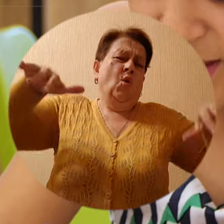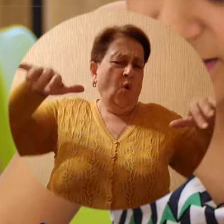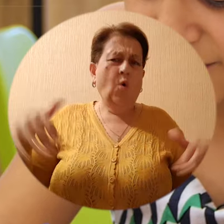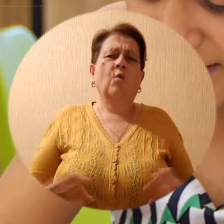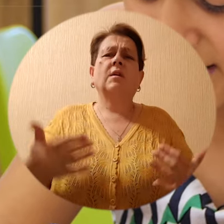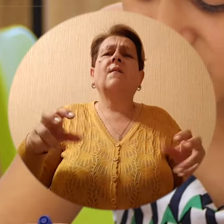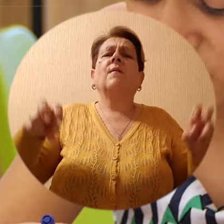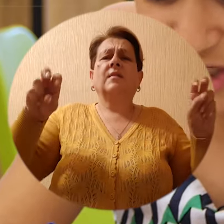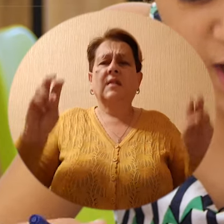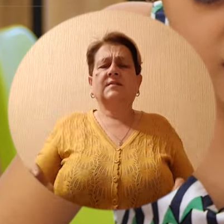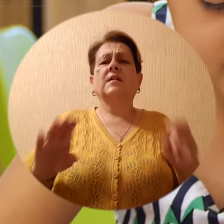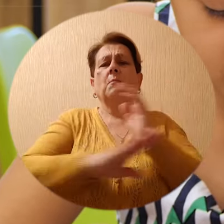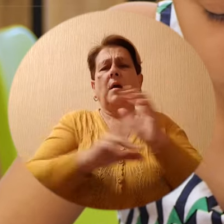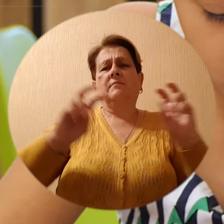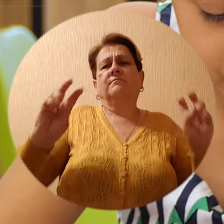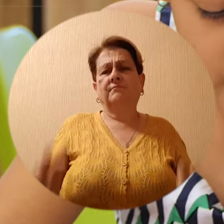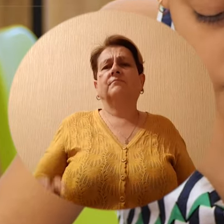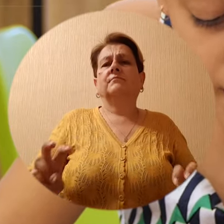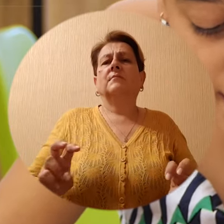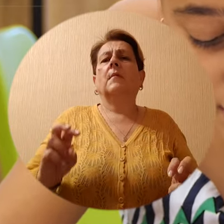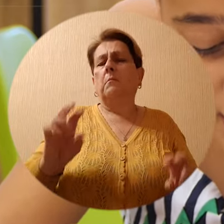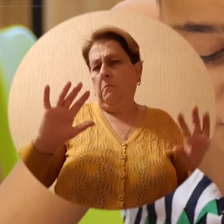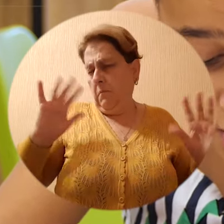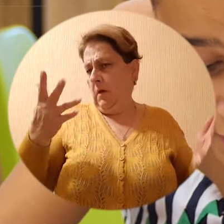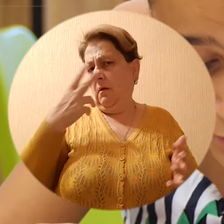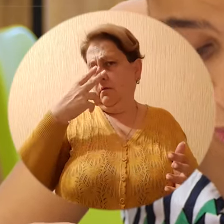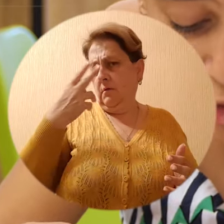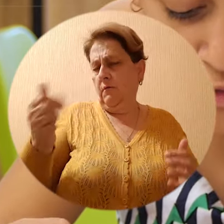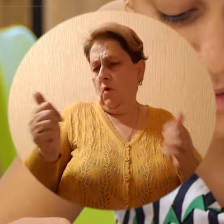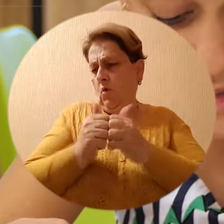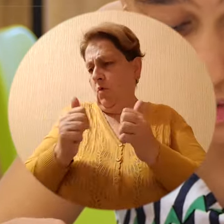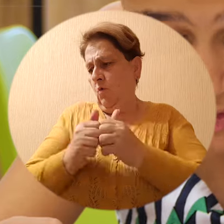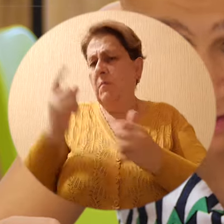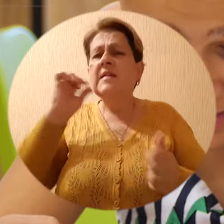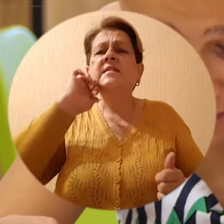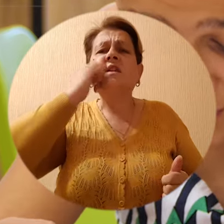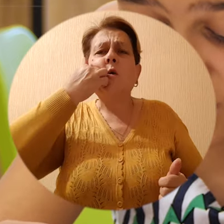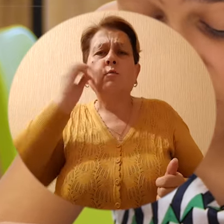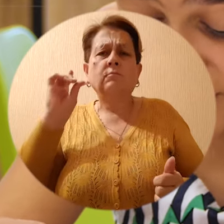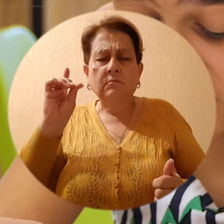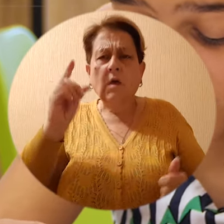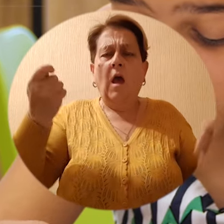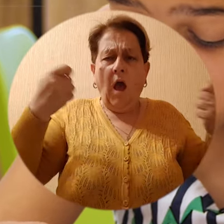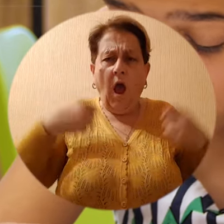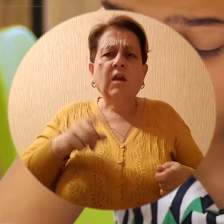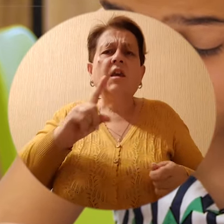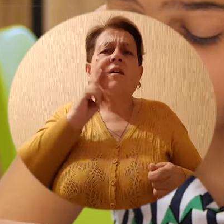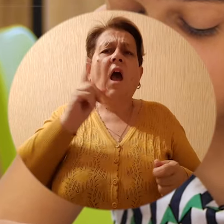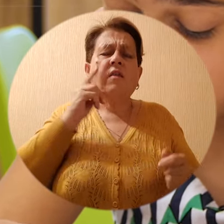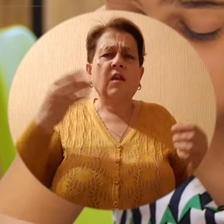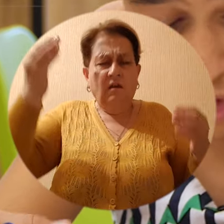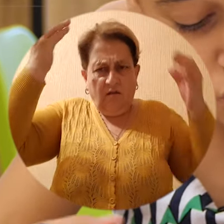հոգնեց և նստեց կոճղին հանգստանալու։ Մեկ էլ տեսավ, կողքով մի ծերունի անցավ, հագին կանաց